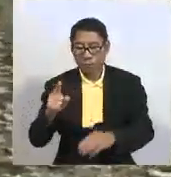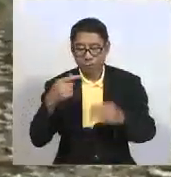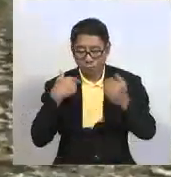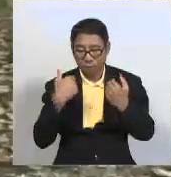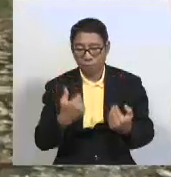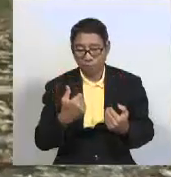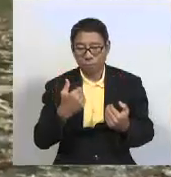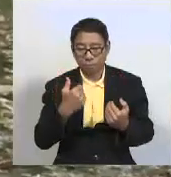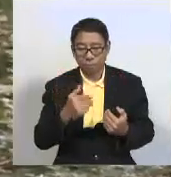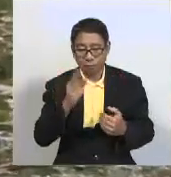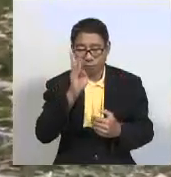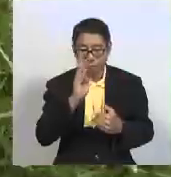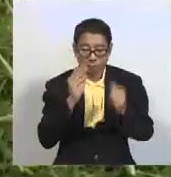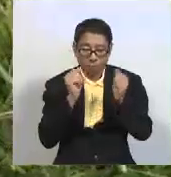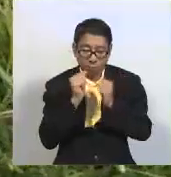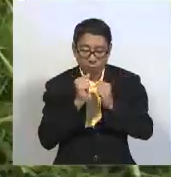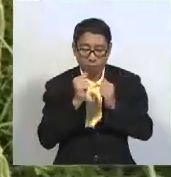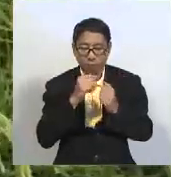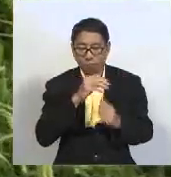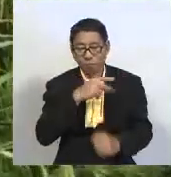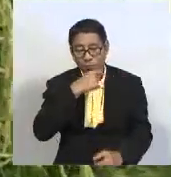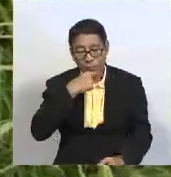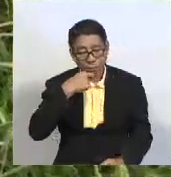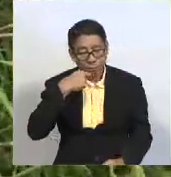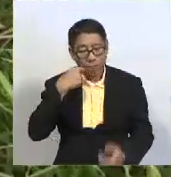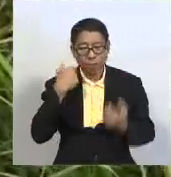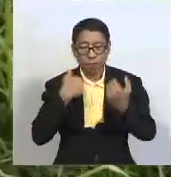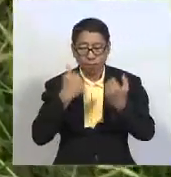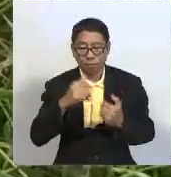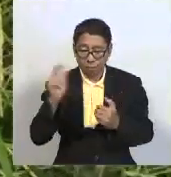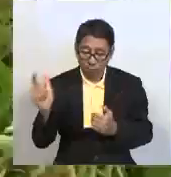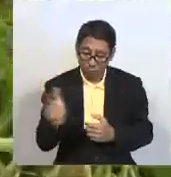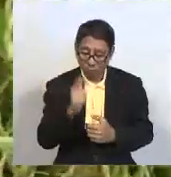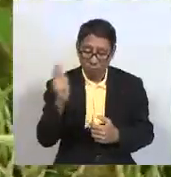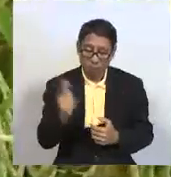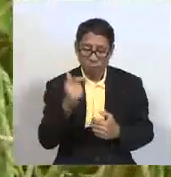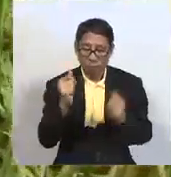นี้เริ่มเข้าสู่ฤดูหนาวแล้วก็ทำให้อากาศแห้งประกอบกับมีลมพัด